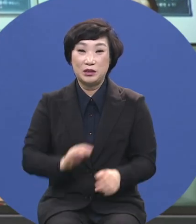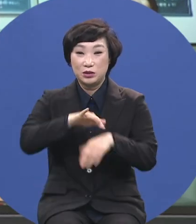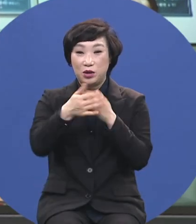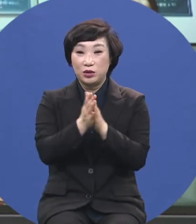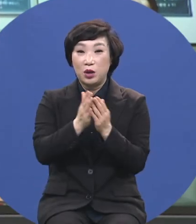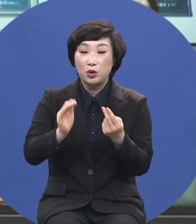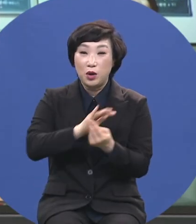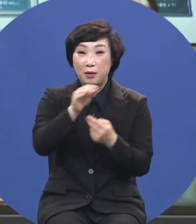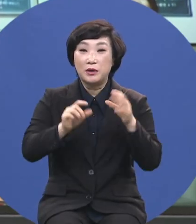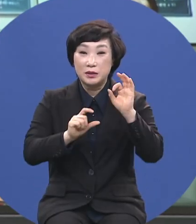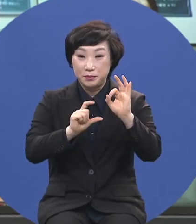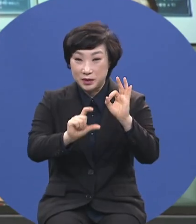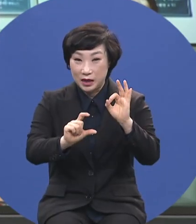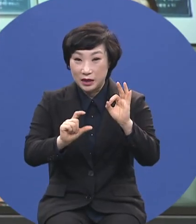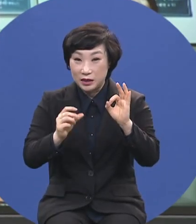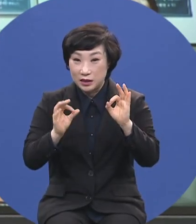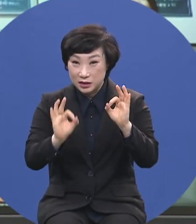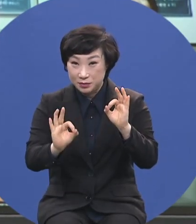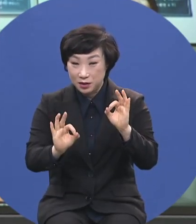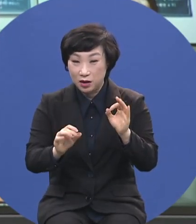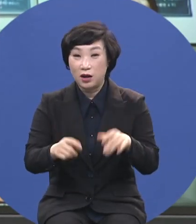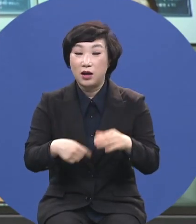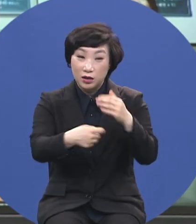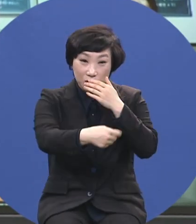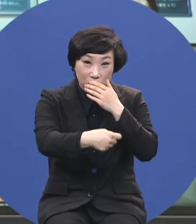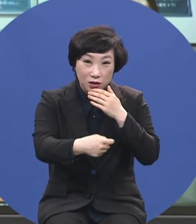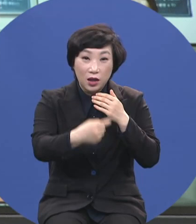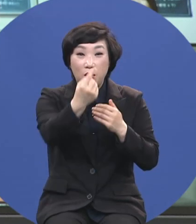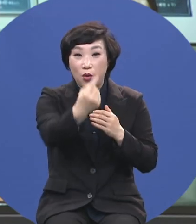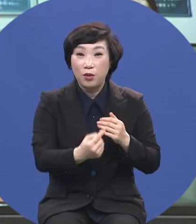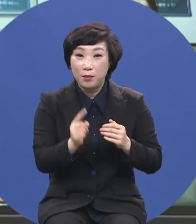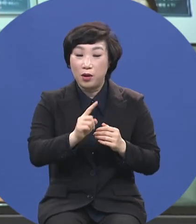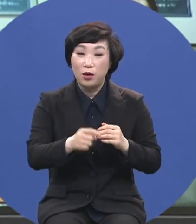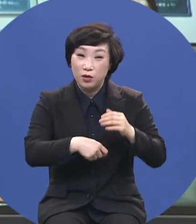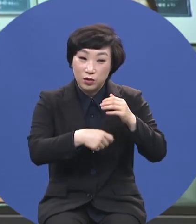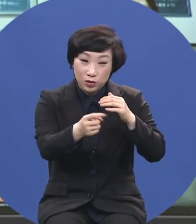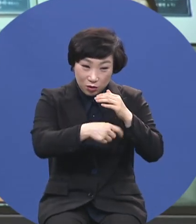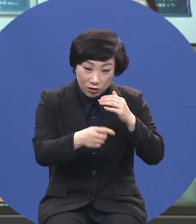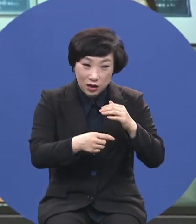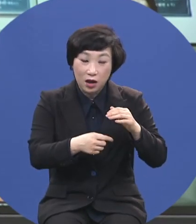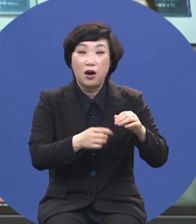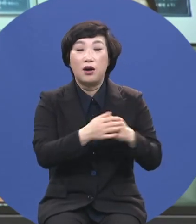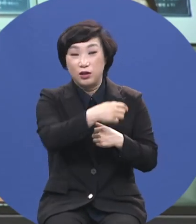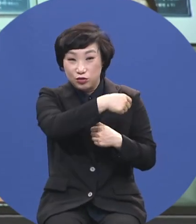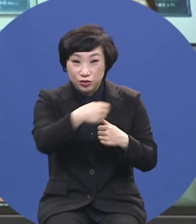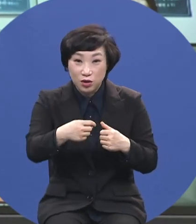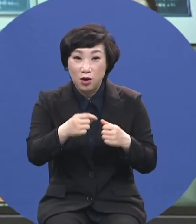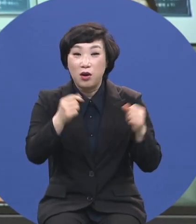요한복음 10장 10절에 도적이 오는 것은 도적질하고 죽이고